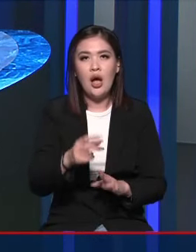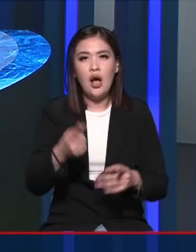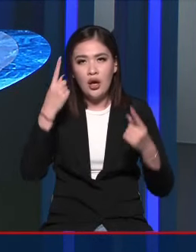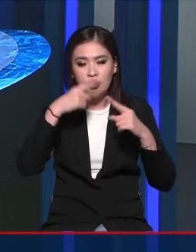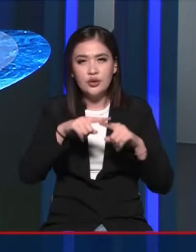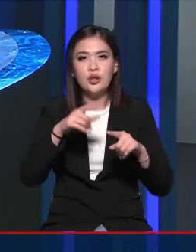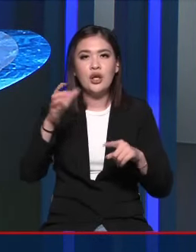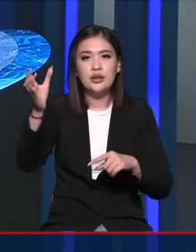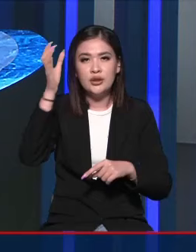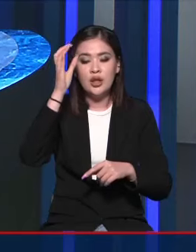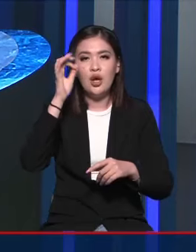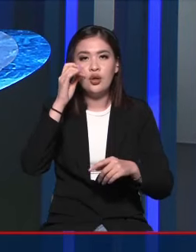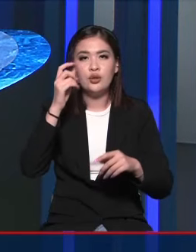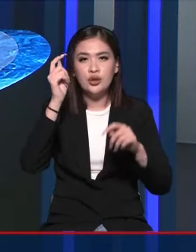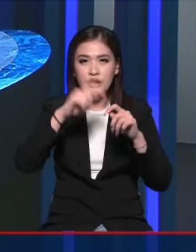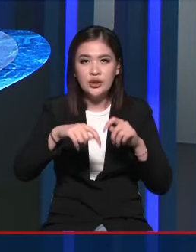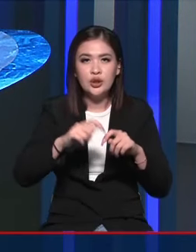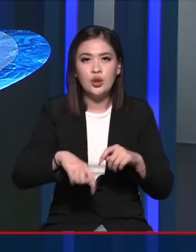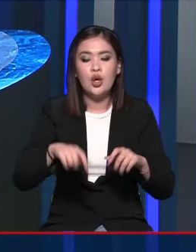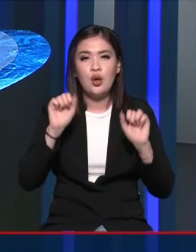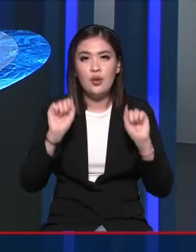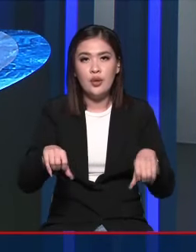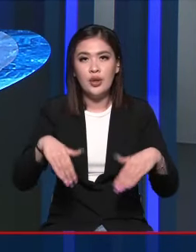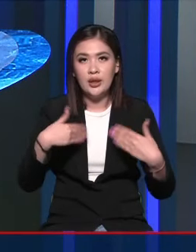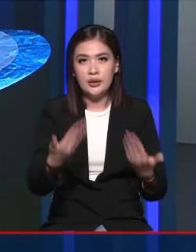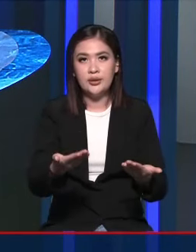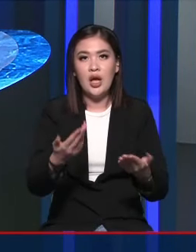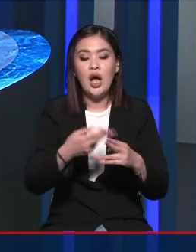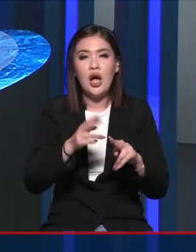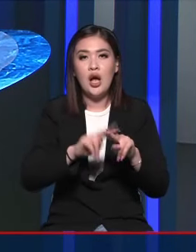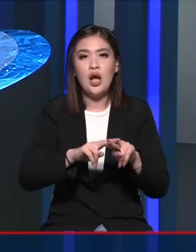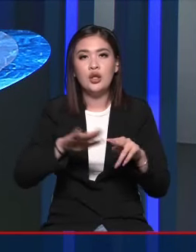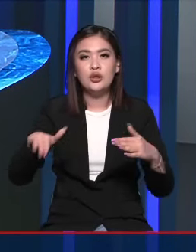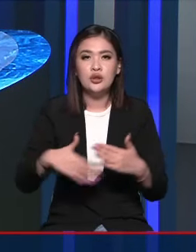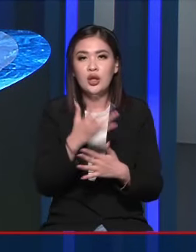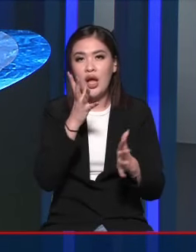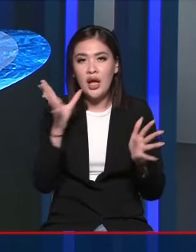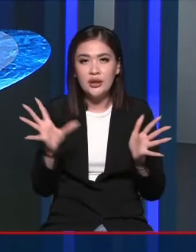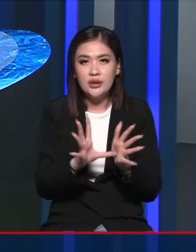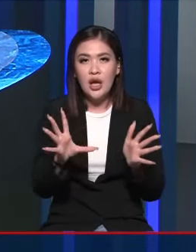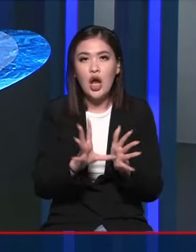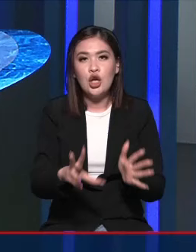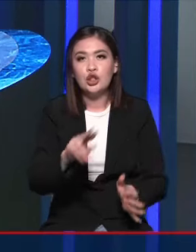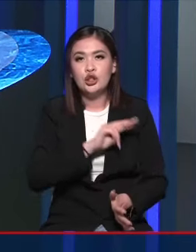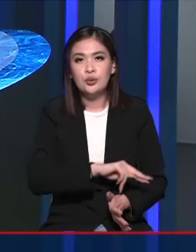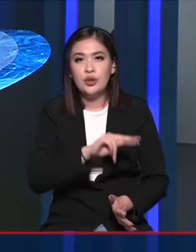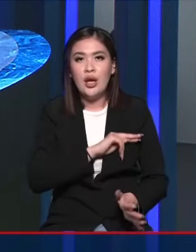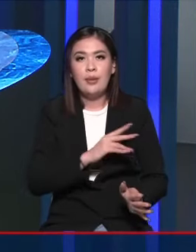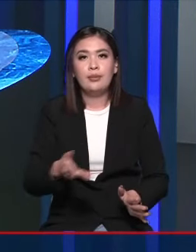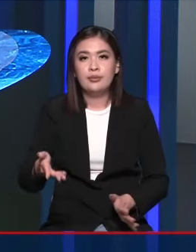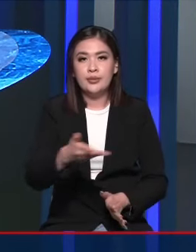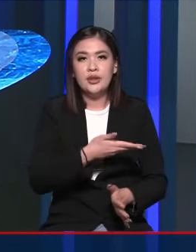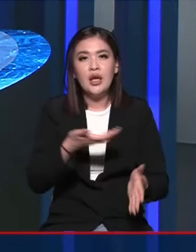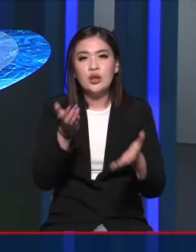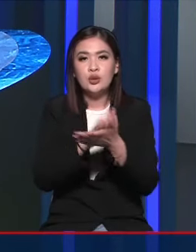ілімін тереңінен меңгеріп, зерттеуге мүмкіндік алады. Заманауи құрылғылармен жабдықталған обсерватория жұмысымен біздің тілшіміз